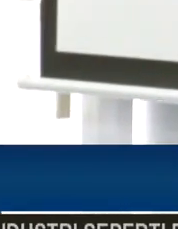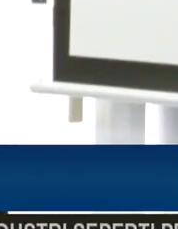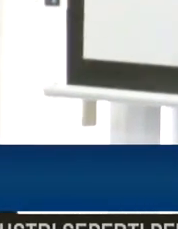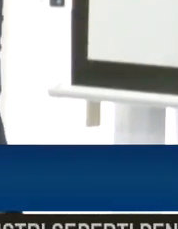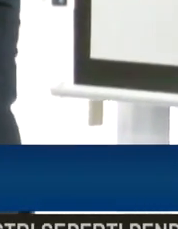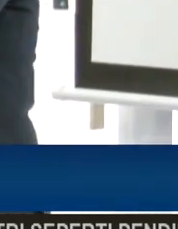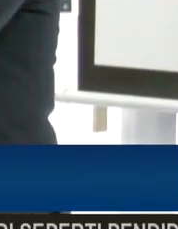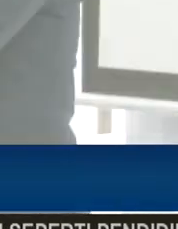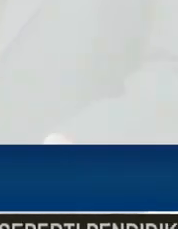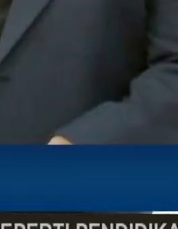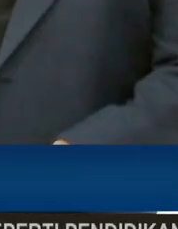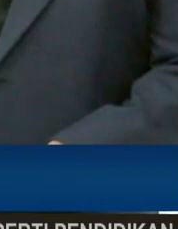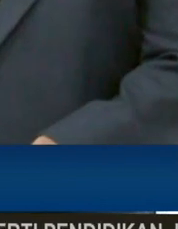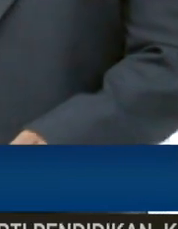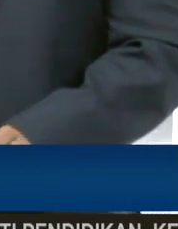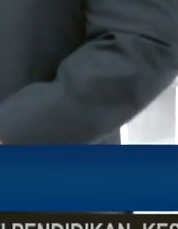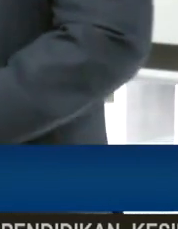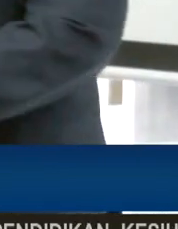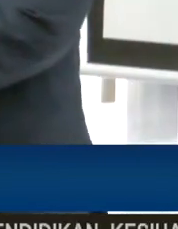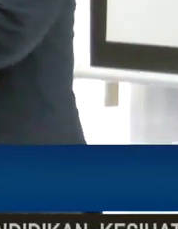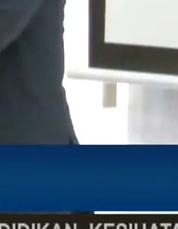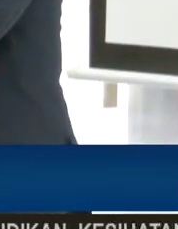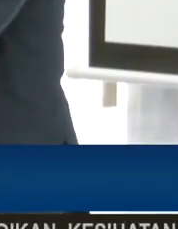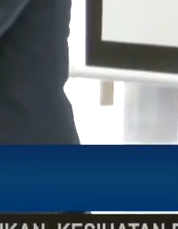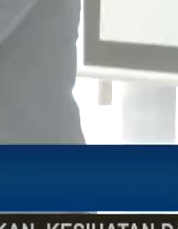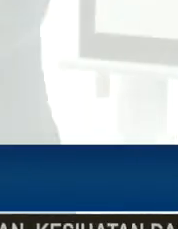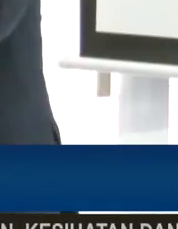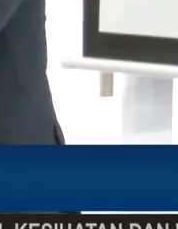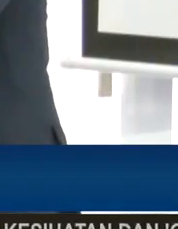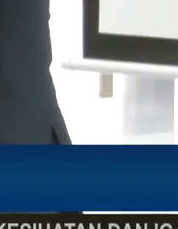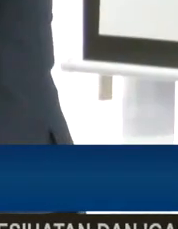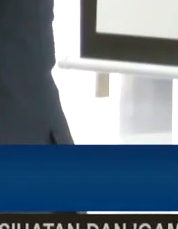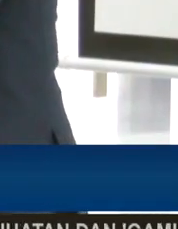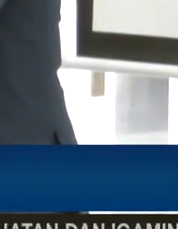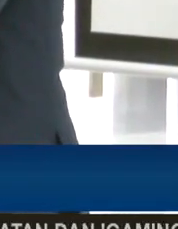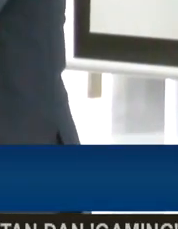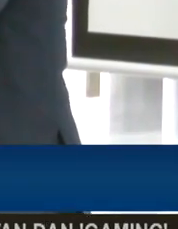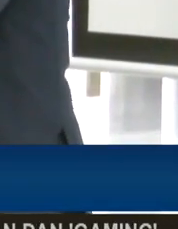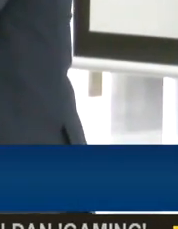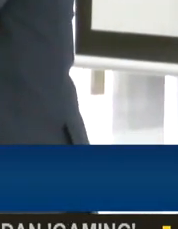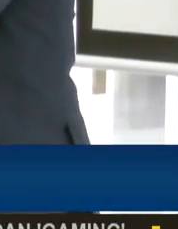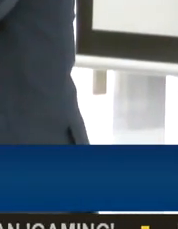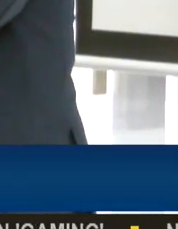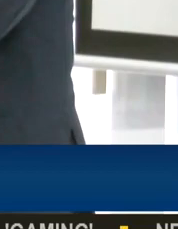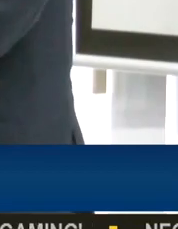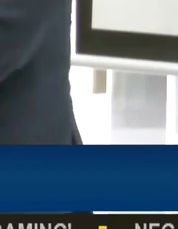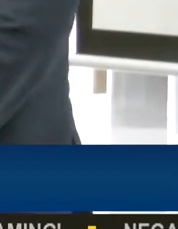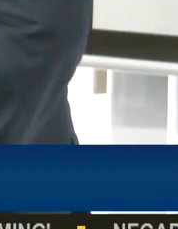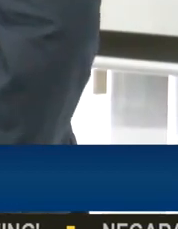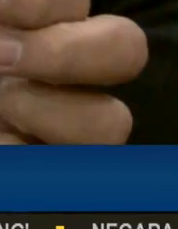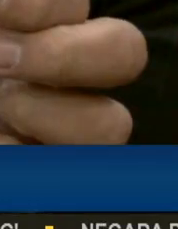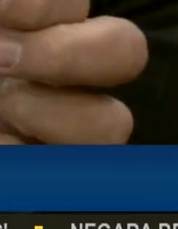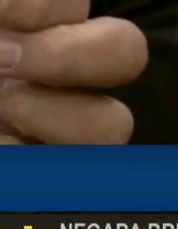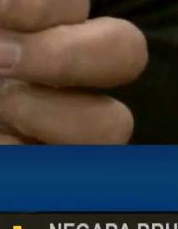membantu klub-klub tempatan untuk meningkatkan lagi mutu beras sepak dini kali ini hadir tenggeran Haji mesin pengairan Haji batasan